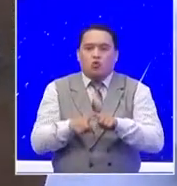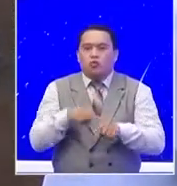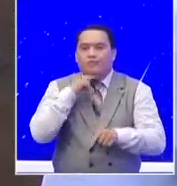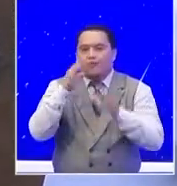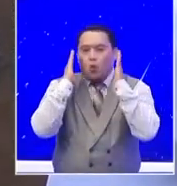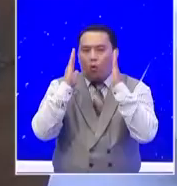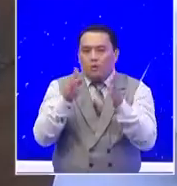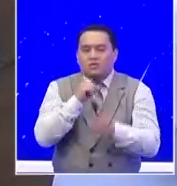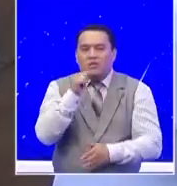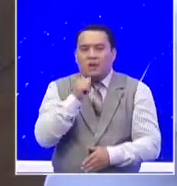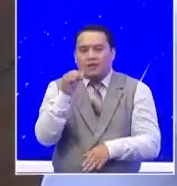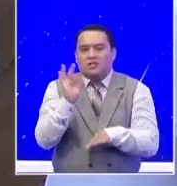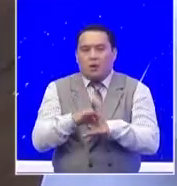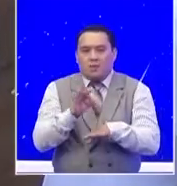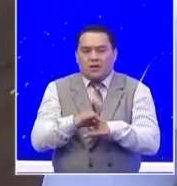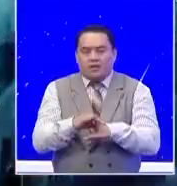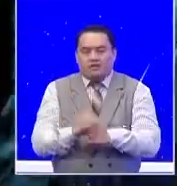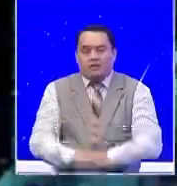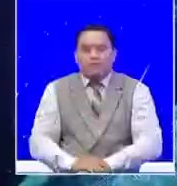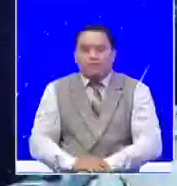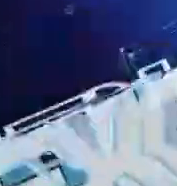уделяем людям с сахарным диабетом и гипертонией.